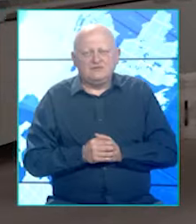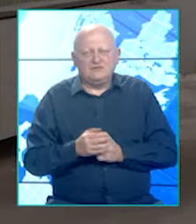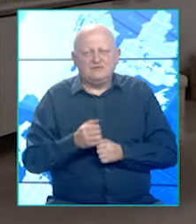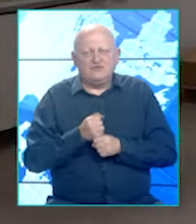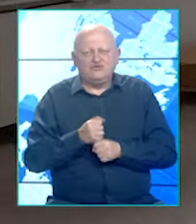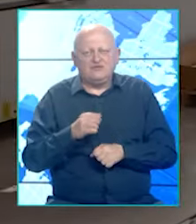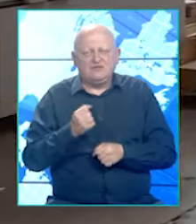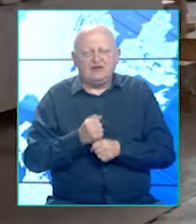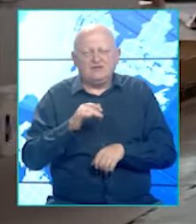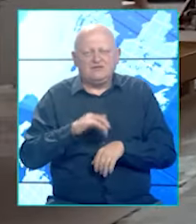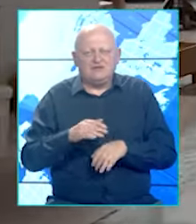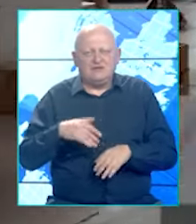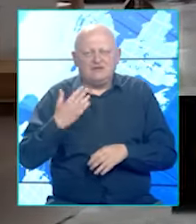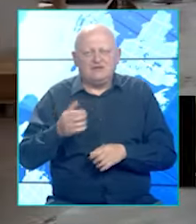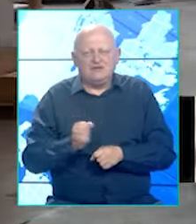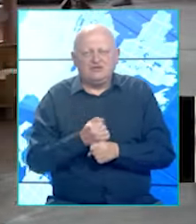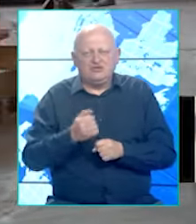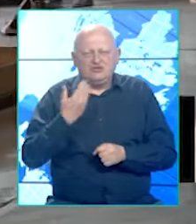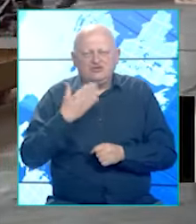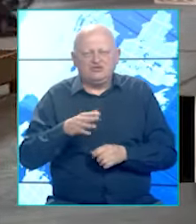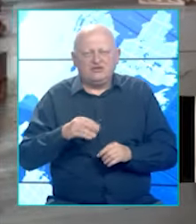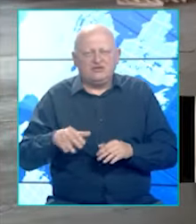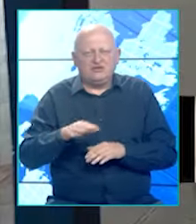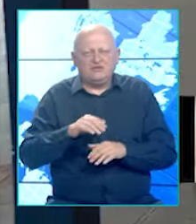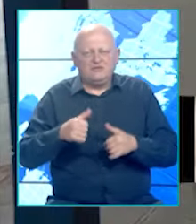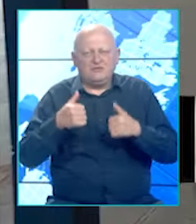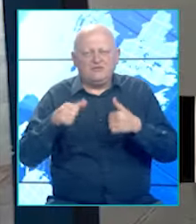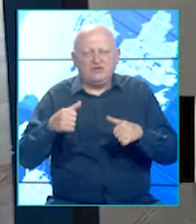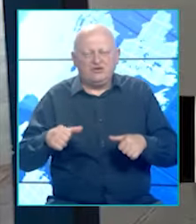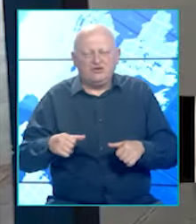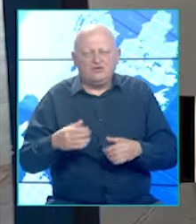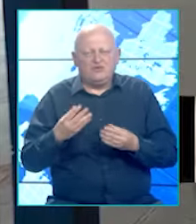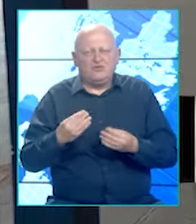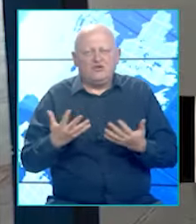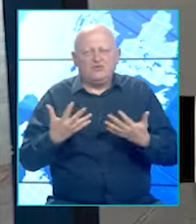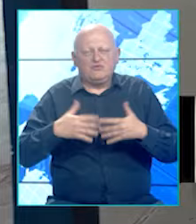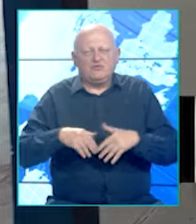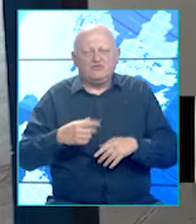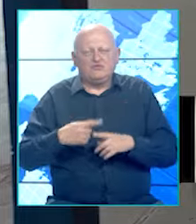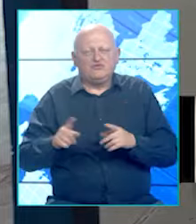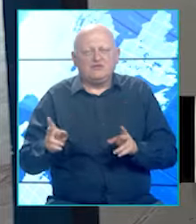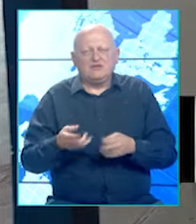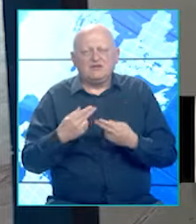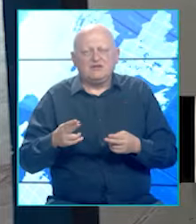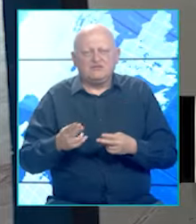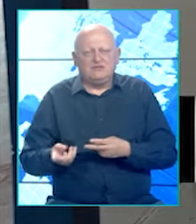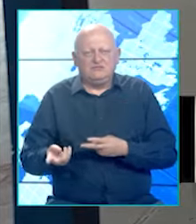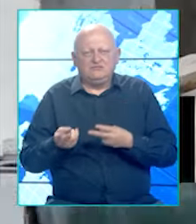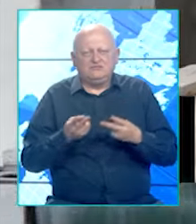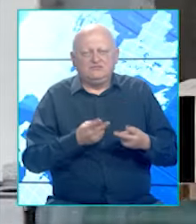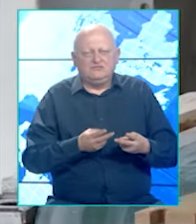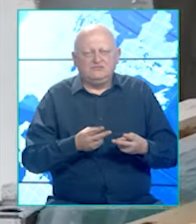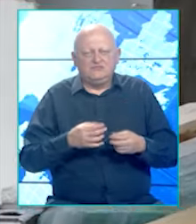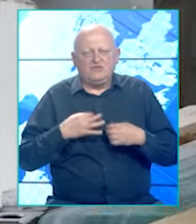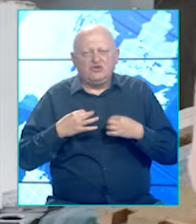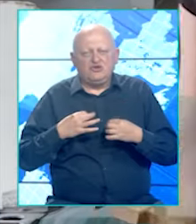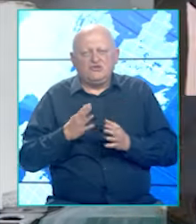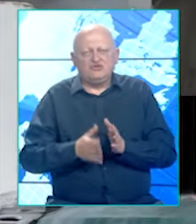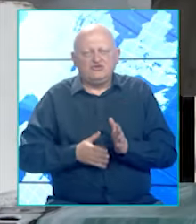Očuvanje radnih mjesta nakon sanacije štete na terenu je prioritet. U mnogim kompanijama zbog nemogućnosti transporta sirovine i